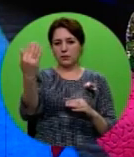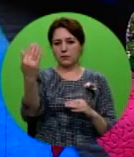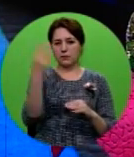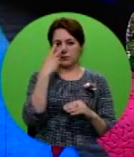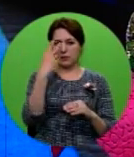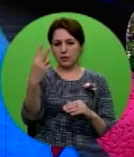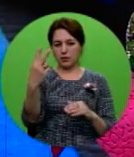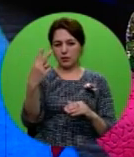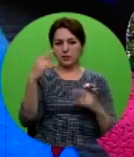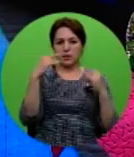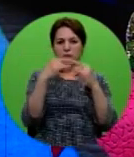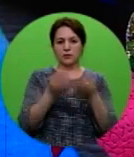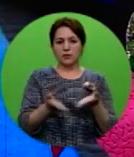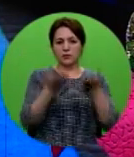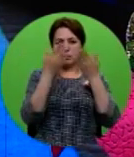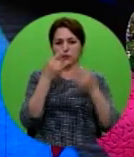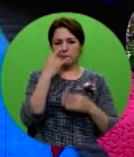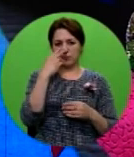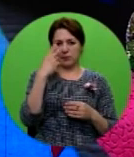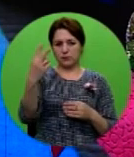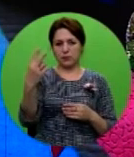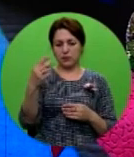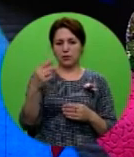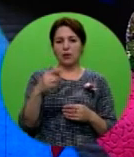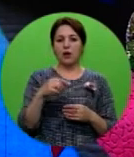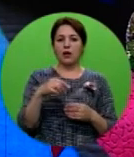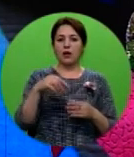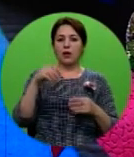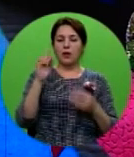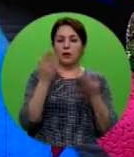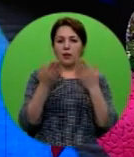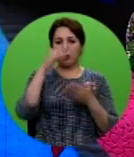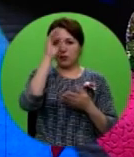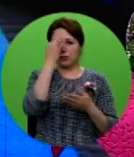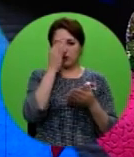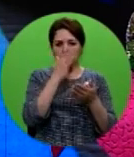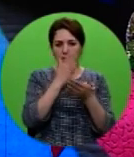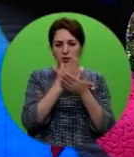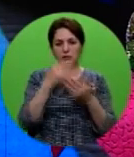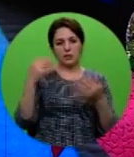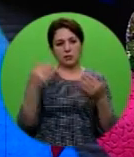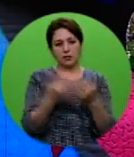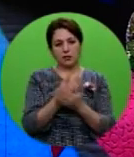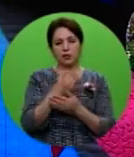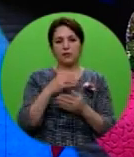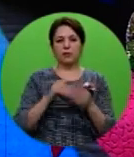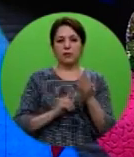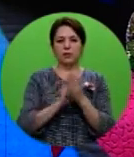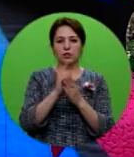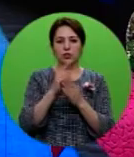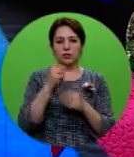стола, посмотреть еще раз на круг, увидеть какие-то погрешности и заново начать работу.